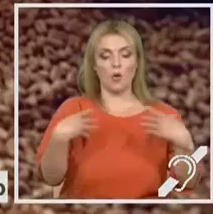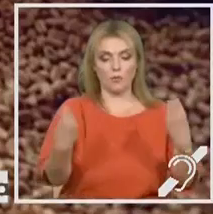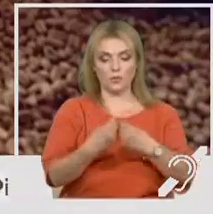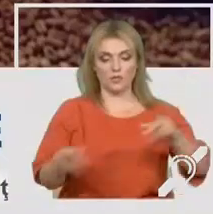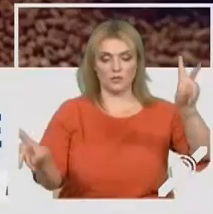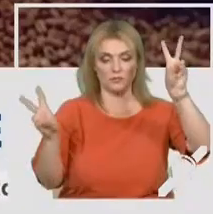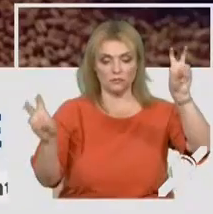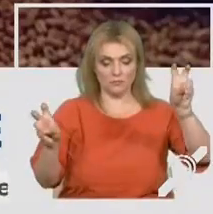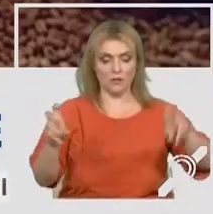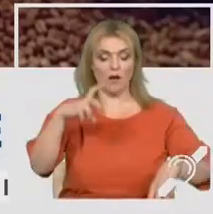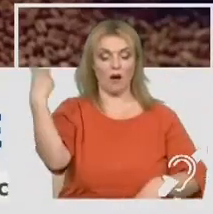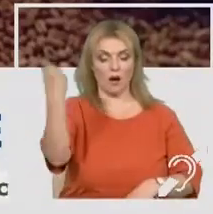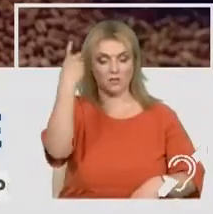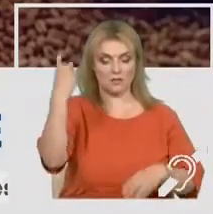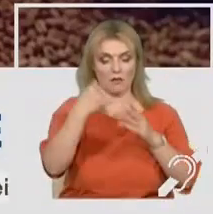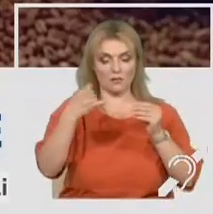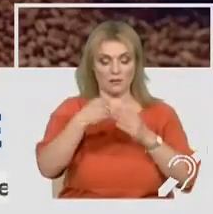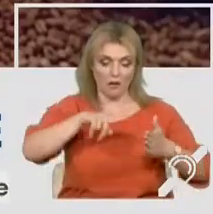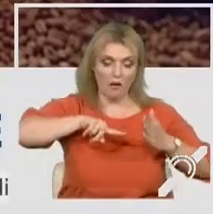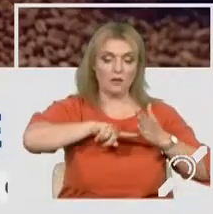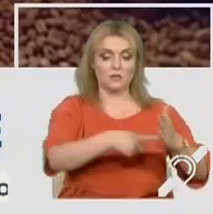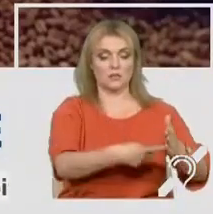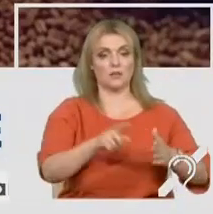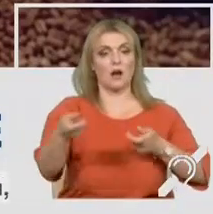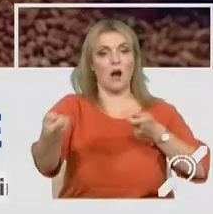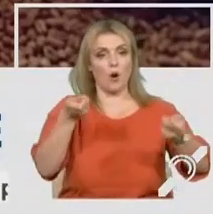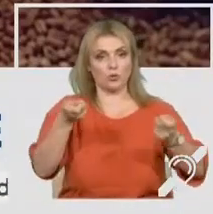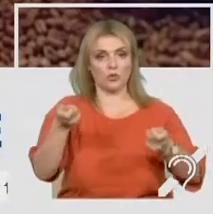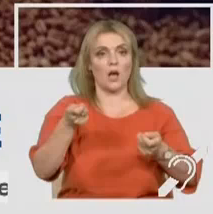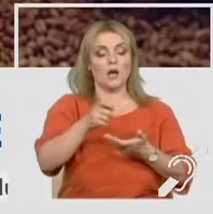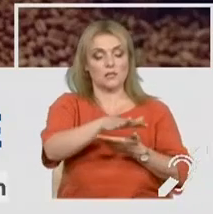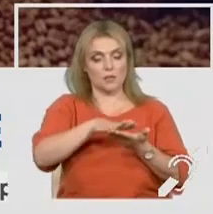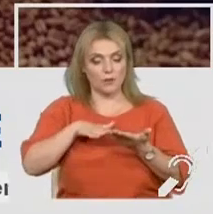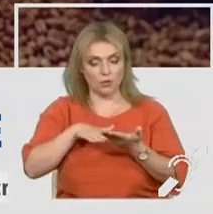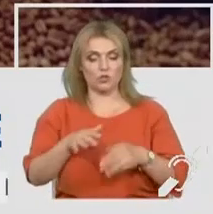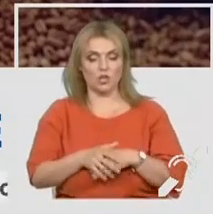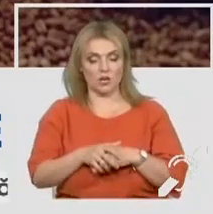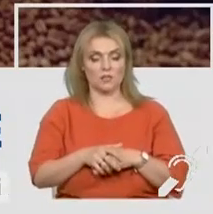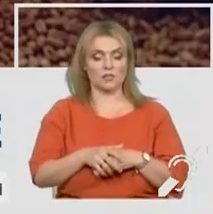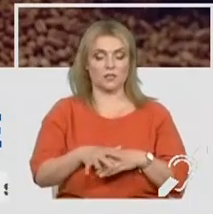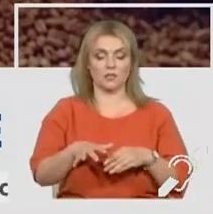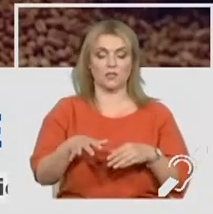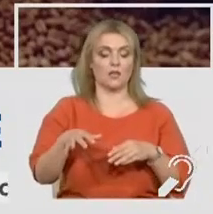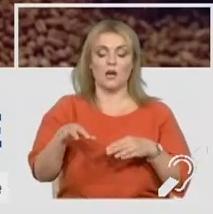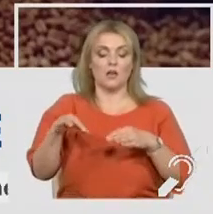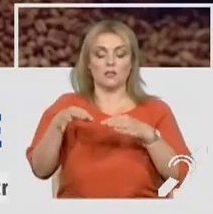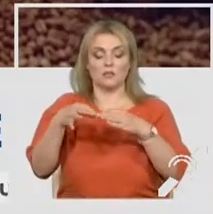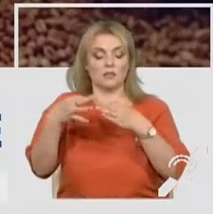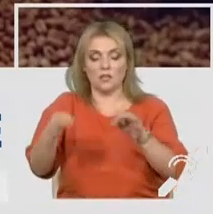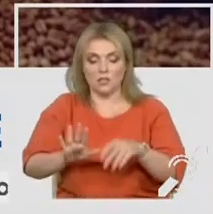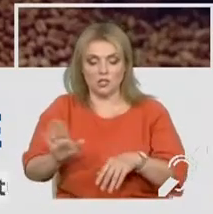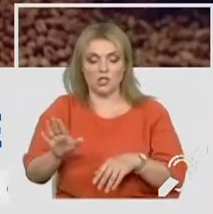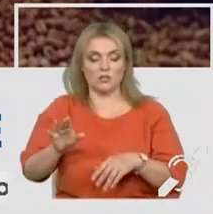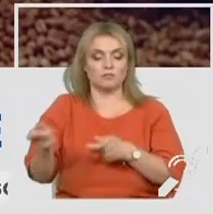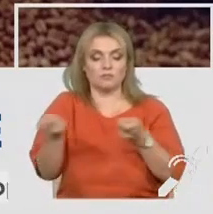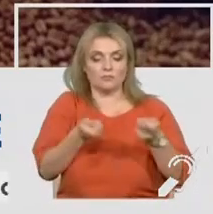asociația forța fermierilor insistă ca autoritățile să prelungească măsurile de control prin licențiere la importul cerealelor